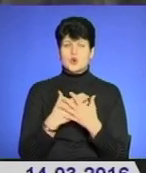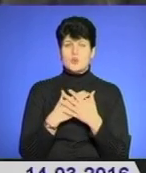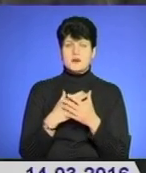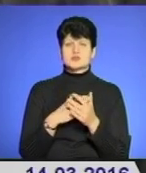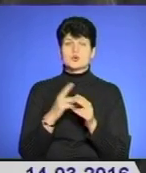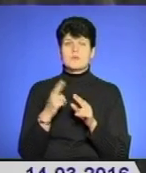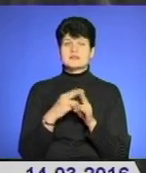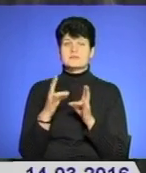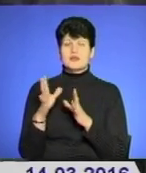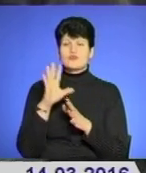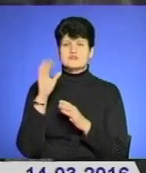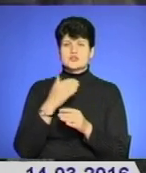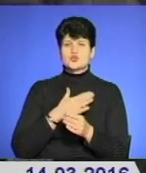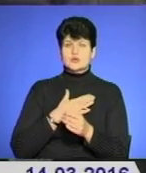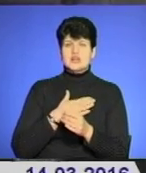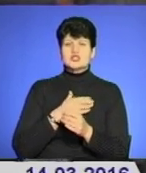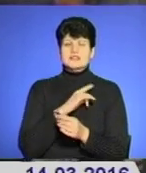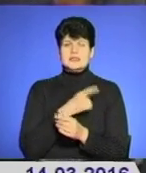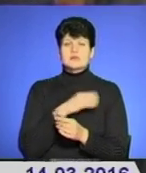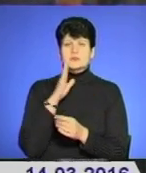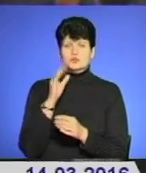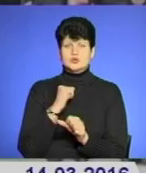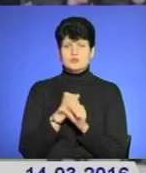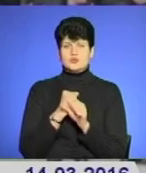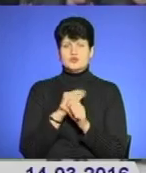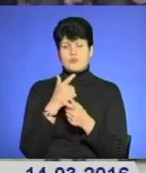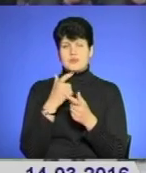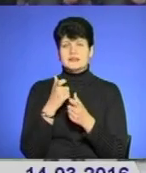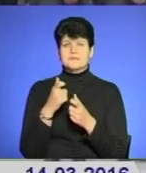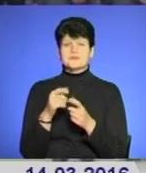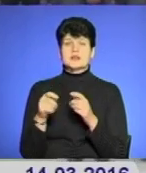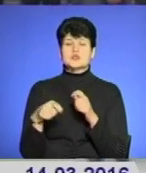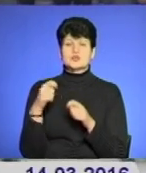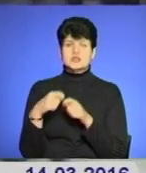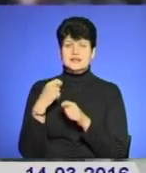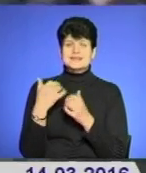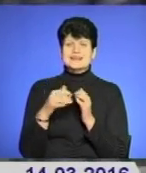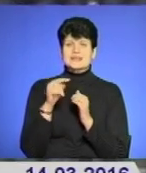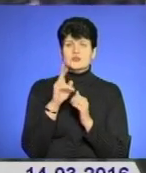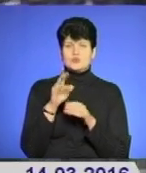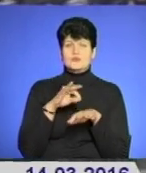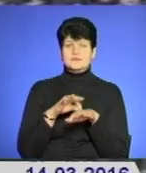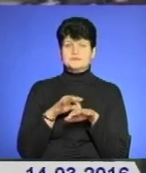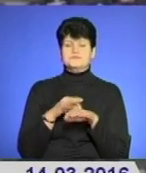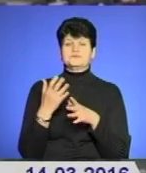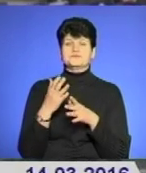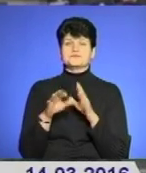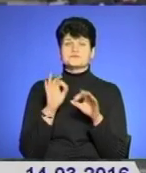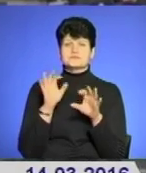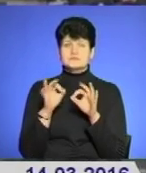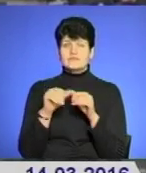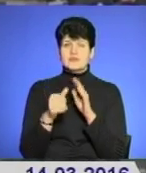Все, що в наших силах, ми будемо робити, щоб попереджувати злочинність. Серед тих, хто пройшли відбір до поліції – 16